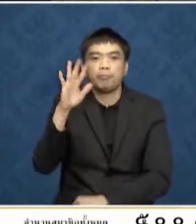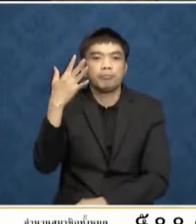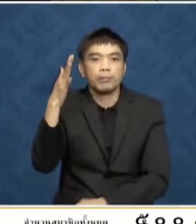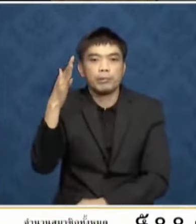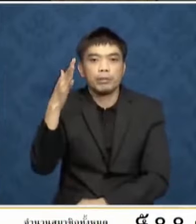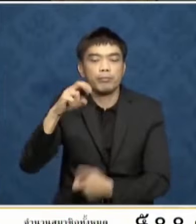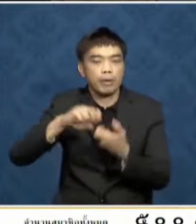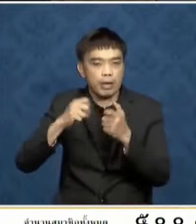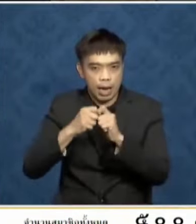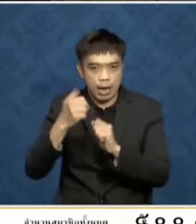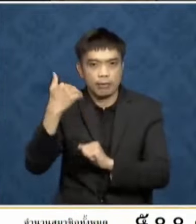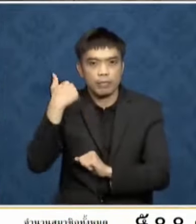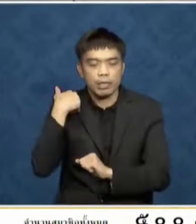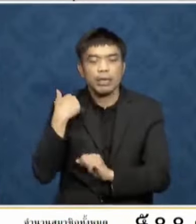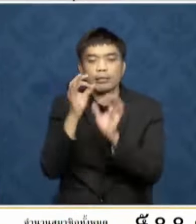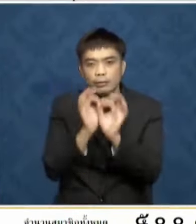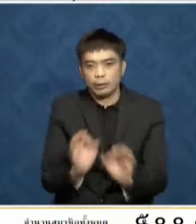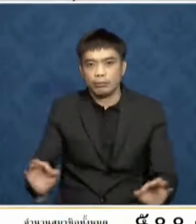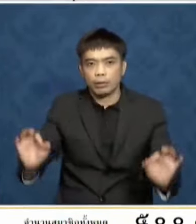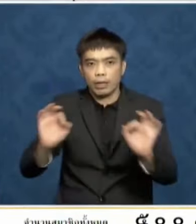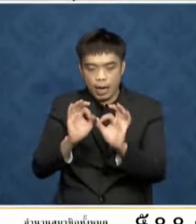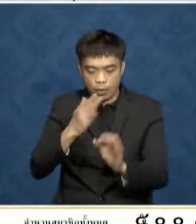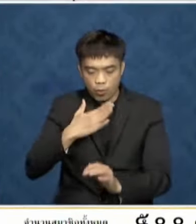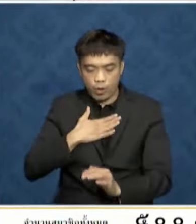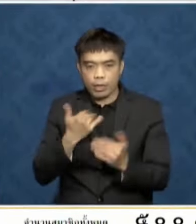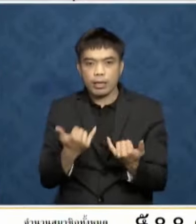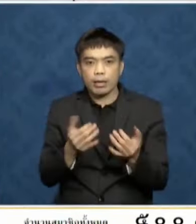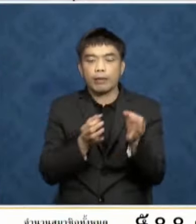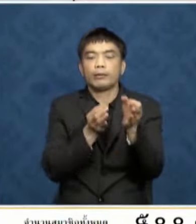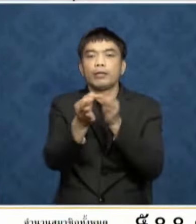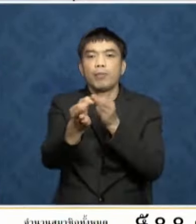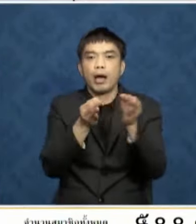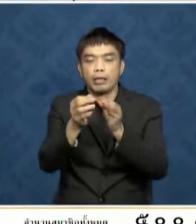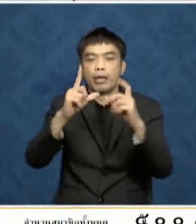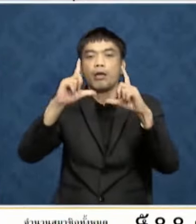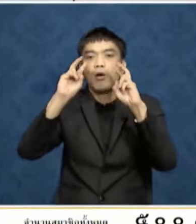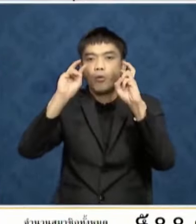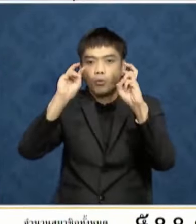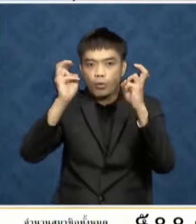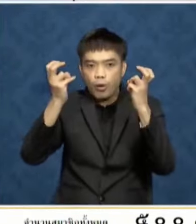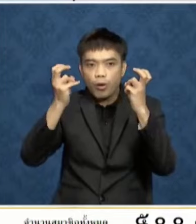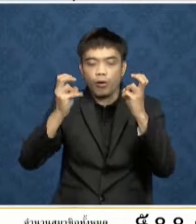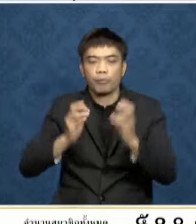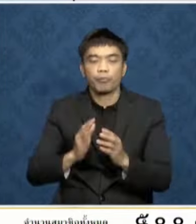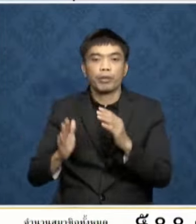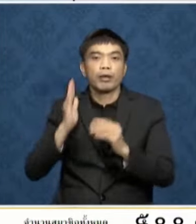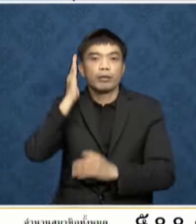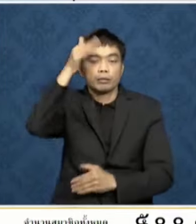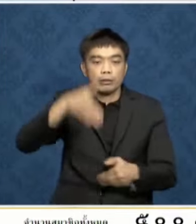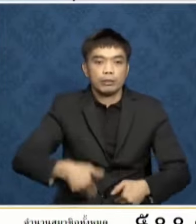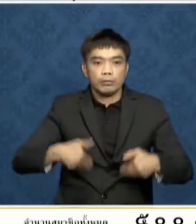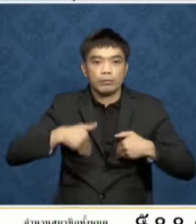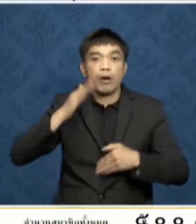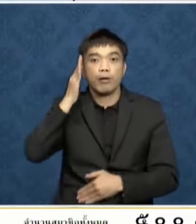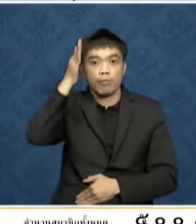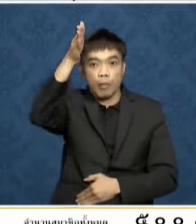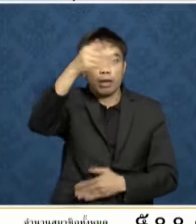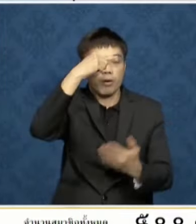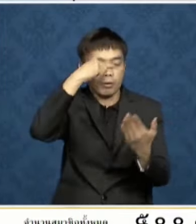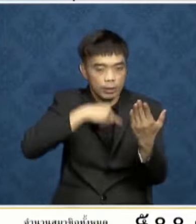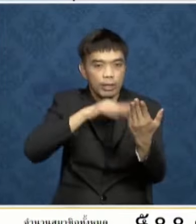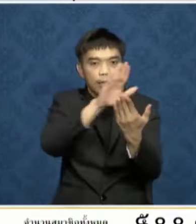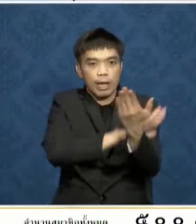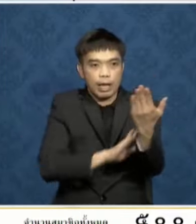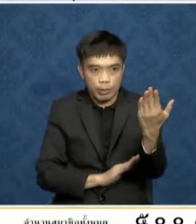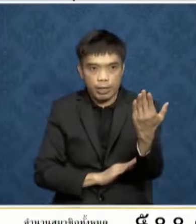ตมจเปตมแลเนอหาในกอัพภายของผมในวนนี้กบหวข้ออนาคตใหม่กระหวมไทยที่สามารถ Ign